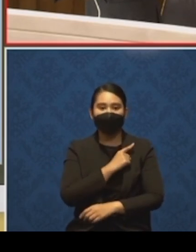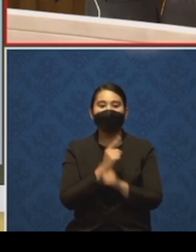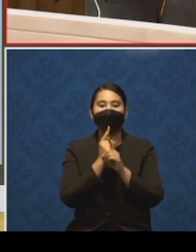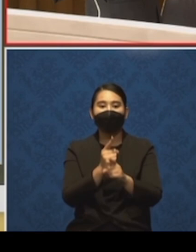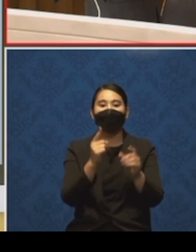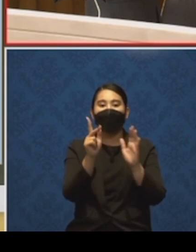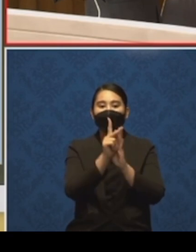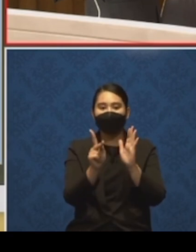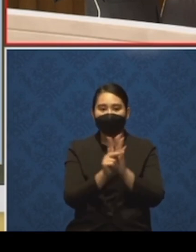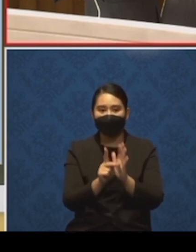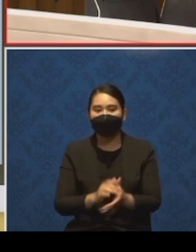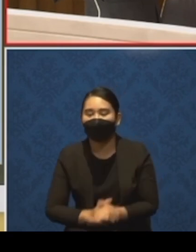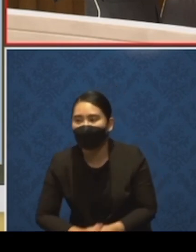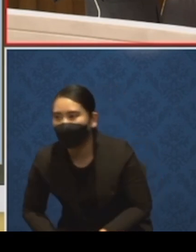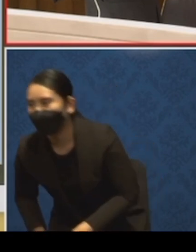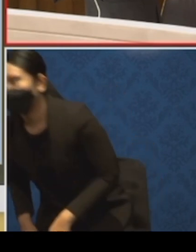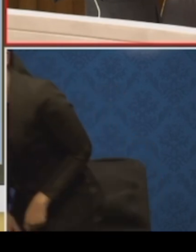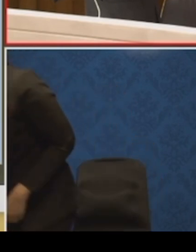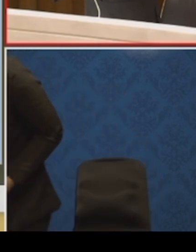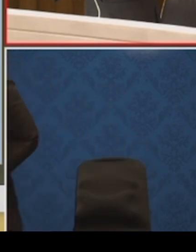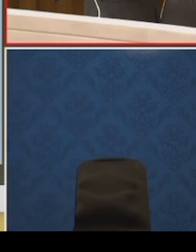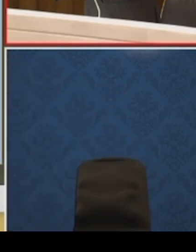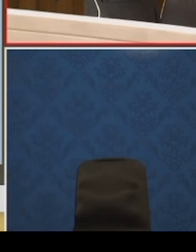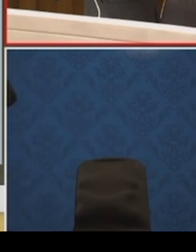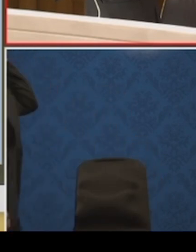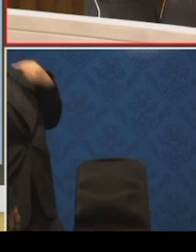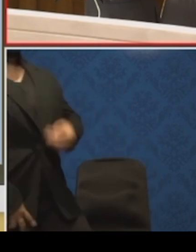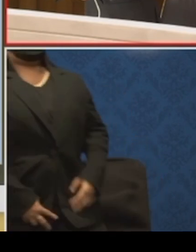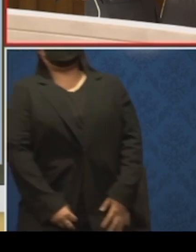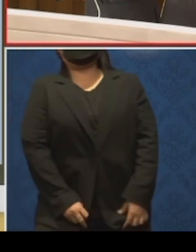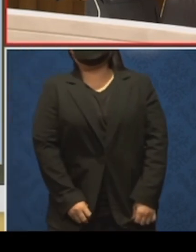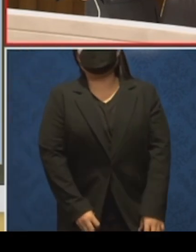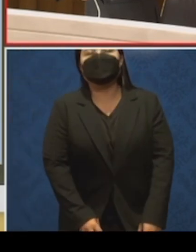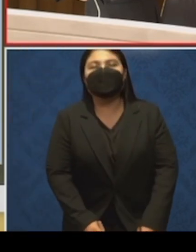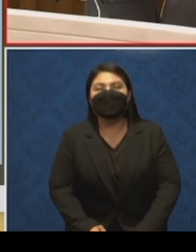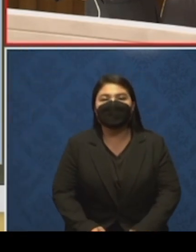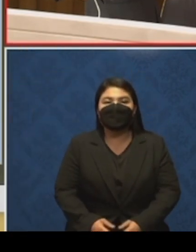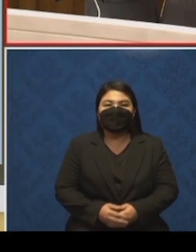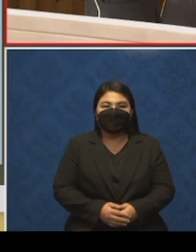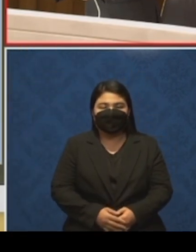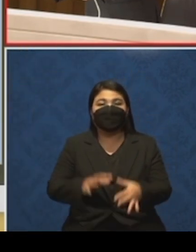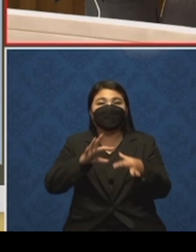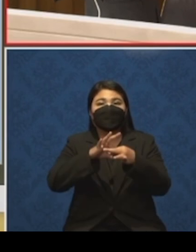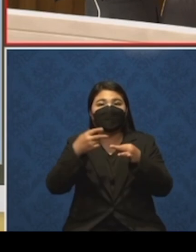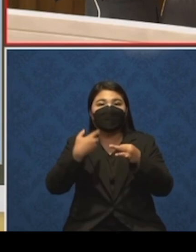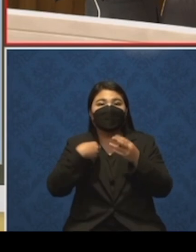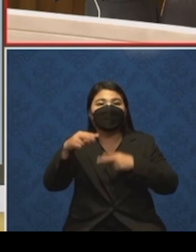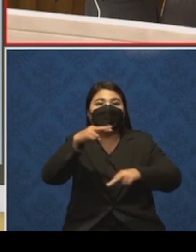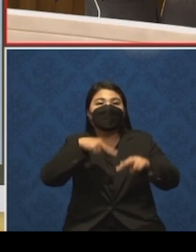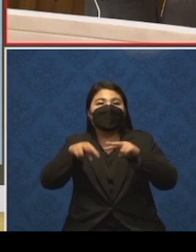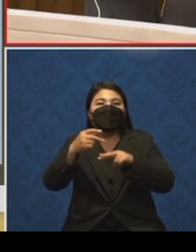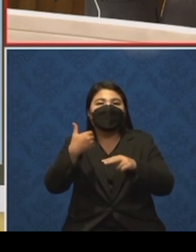ายให้ดีที่สุดที่ท่านกล่าวนะครับว่ามุ่งเน้นเรื่องของการซ่อมบำรุงยืดอายุการใช้งาน